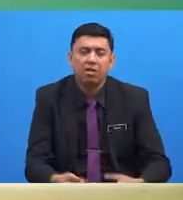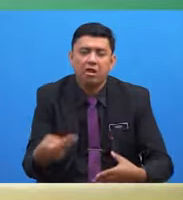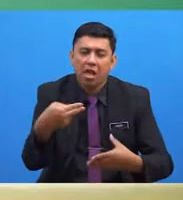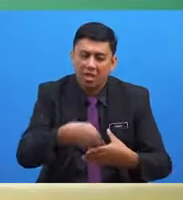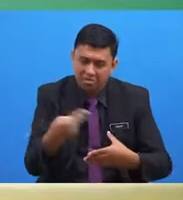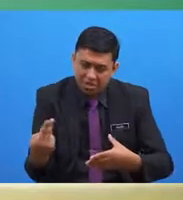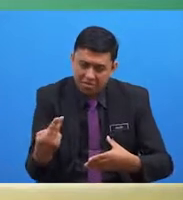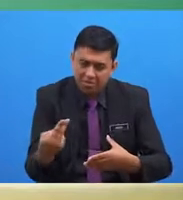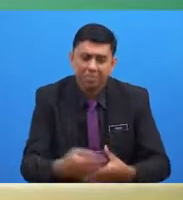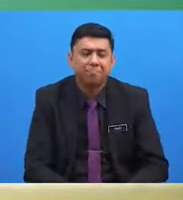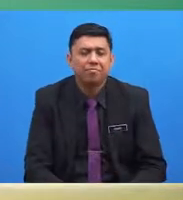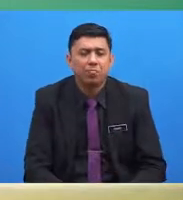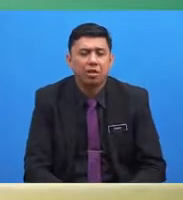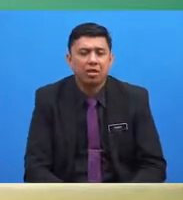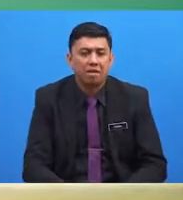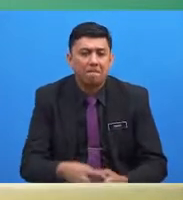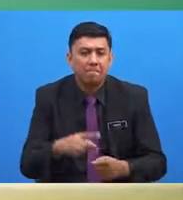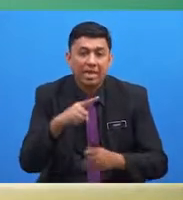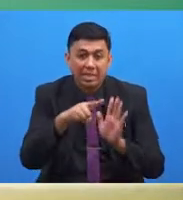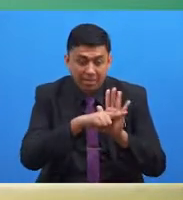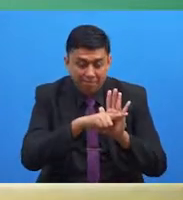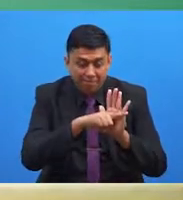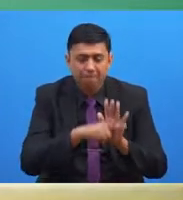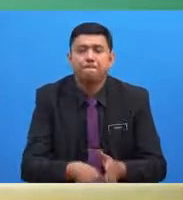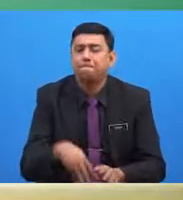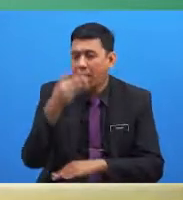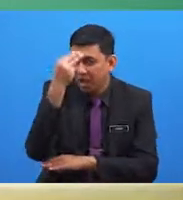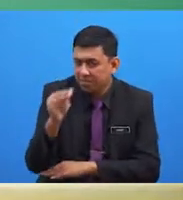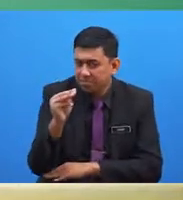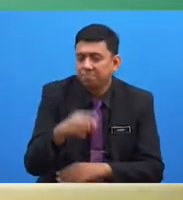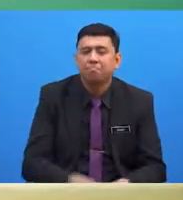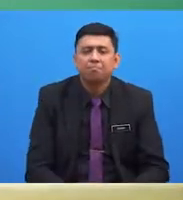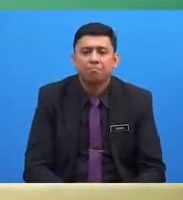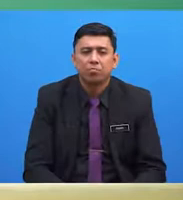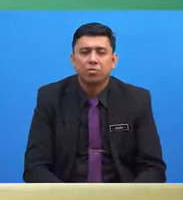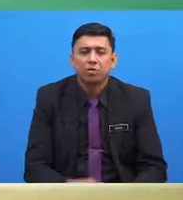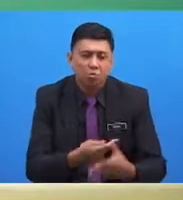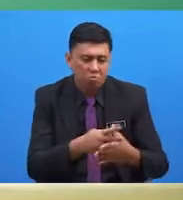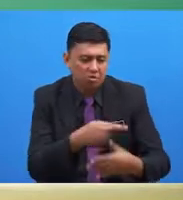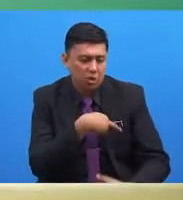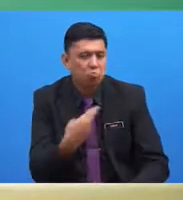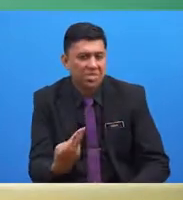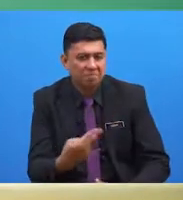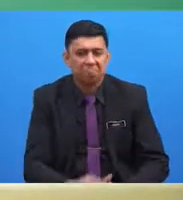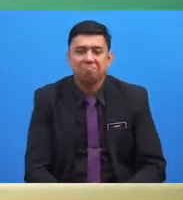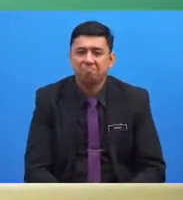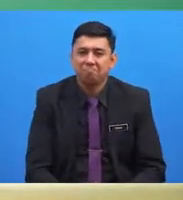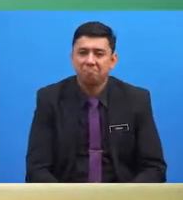hasil dan belanja tersebut adalah negatif, maka ianya adalah kongsi rugi.